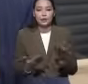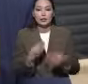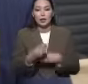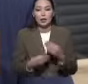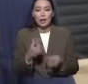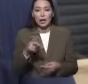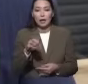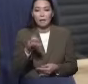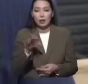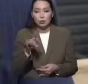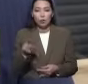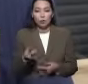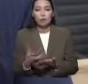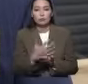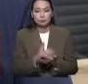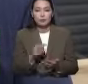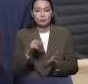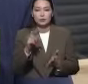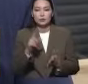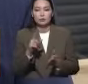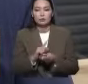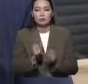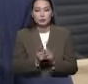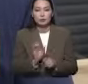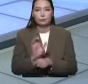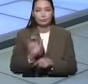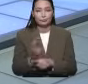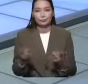қабылдап отса, ал әкелген азықты, ол одан да көп болар еді.